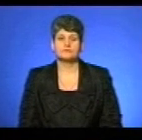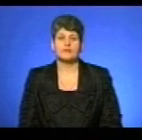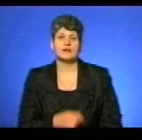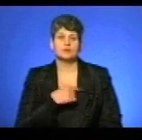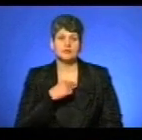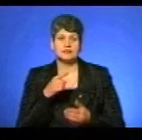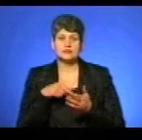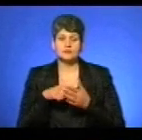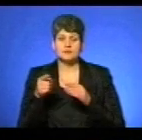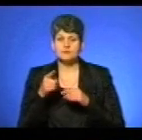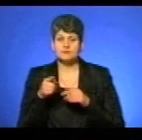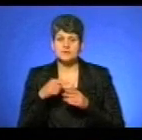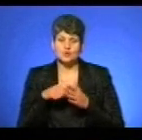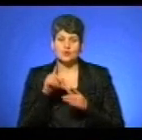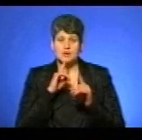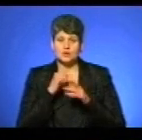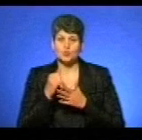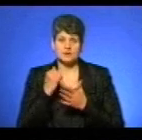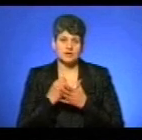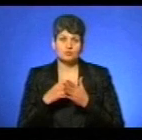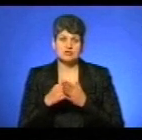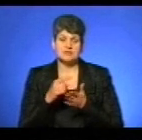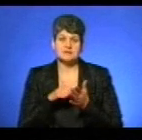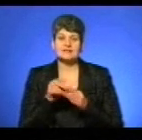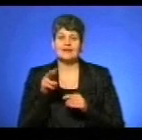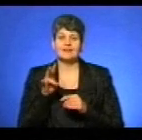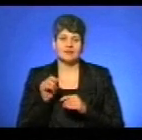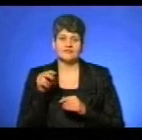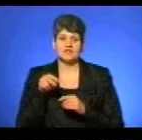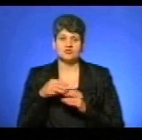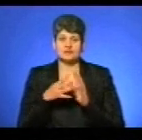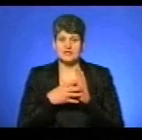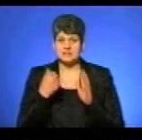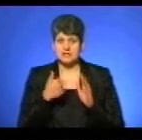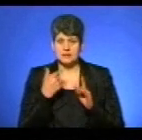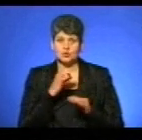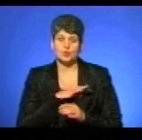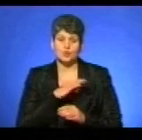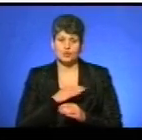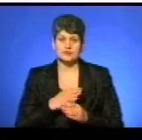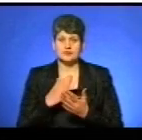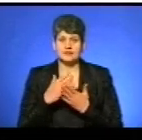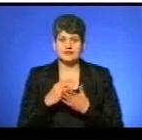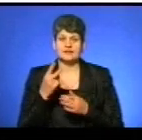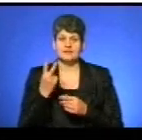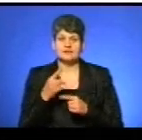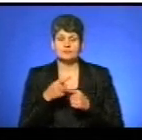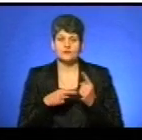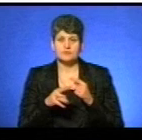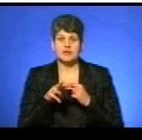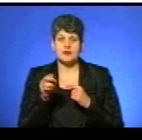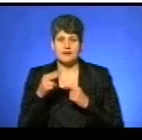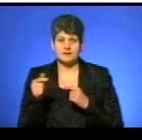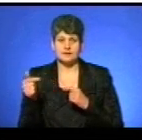Депутати Тернопільської міської ради ухвалили бюджет міста на 2019 рік. Доходи становлять понад 2,5